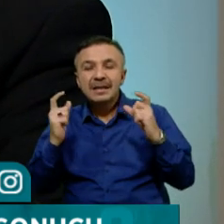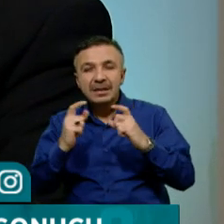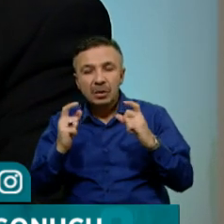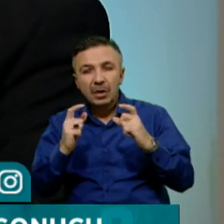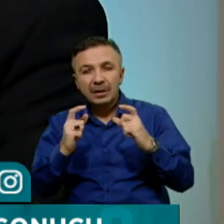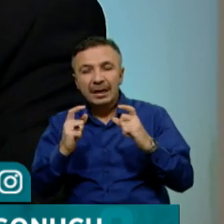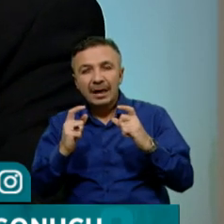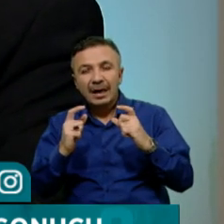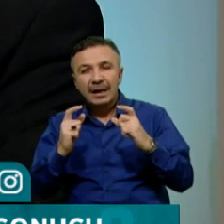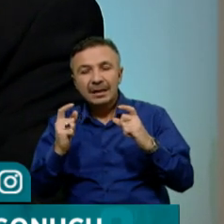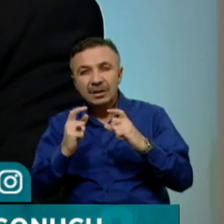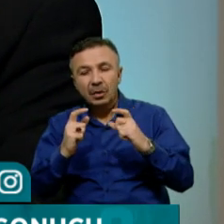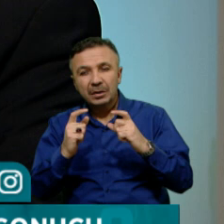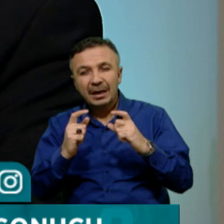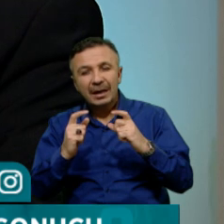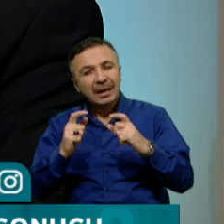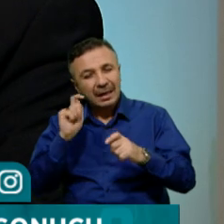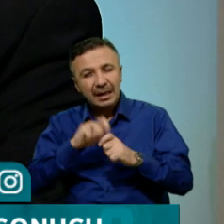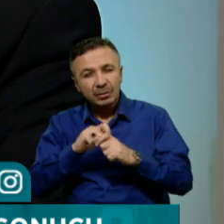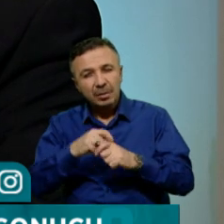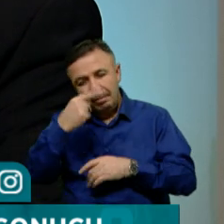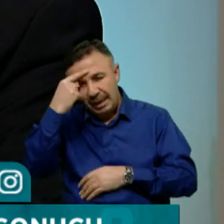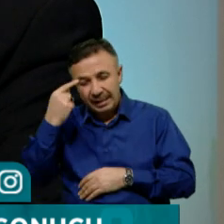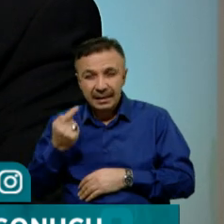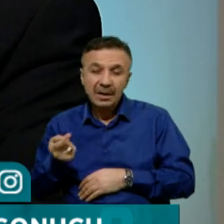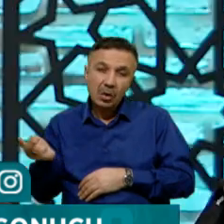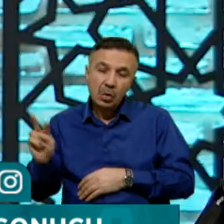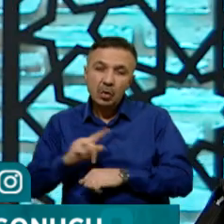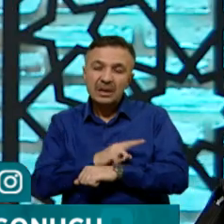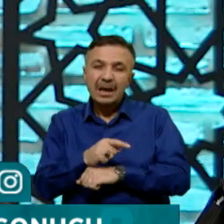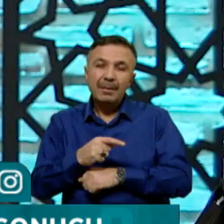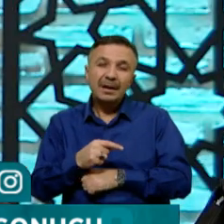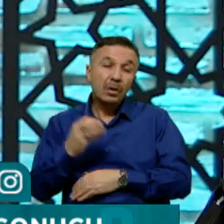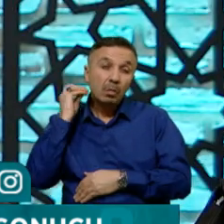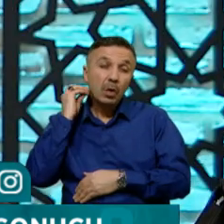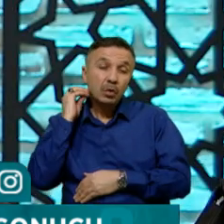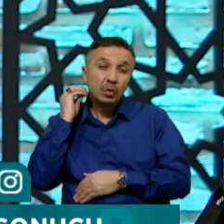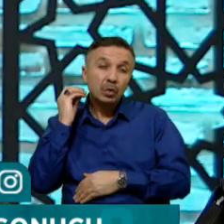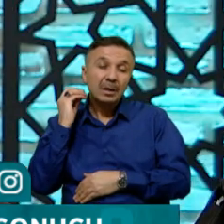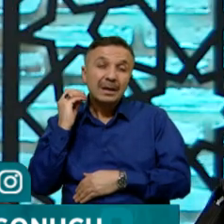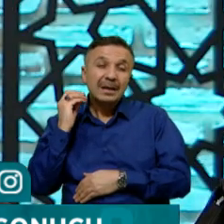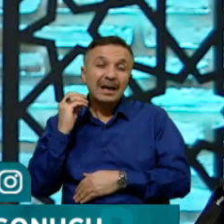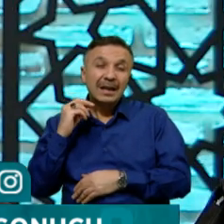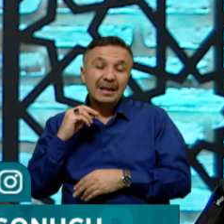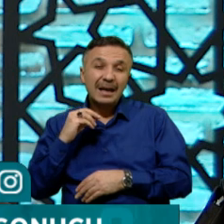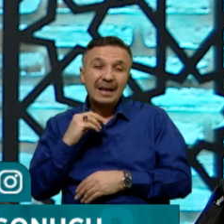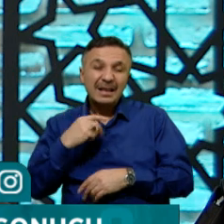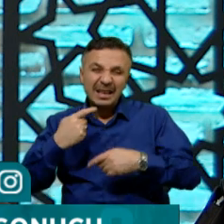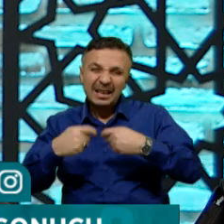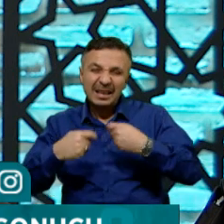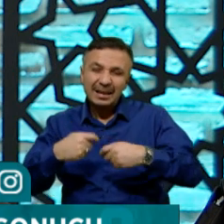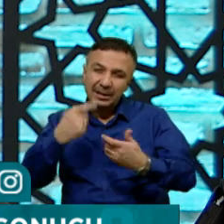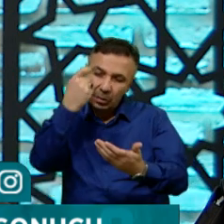attırıyor belki öldüğünüzde orayı ödemezseniz Evin kredisini ödeyemezsiniz arabanın kredisini